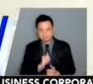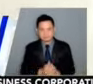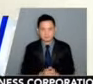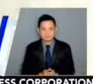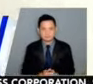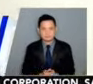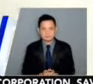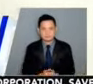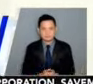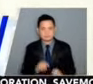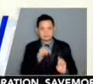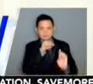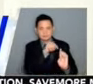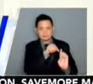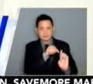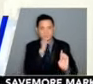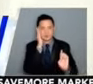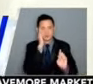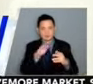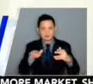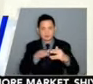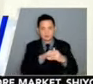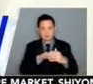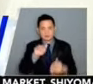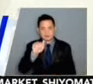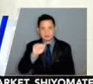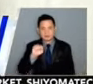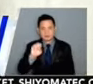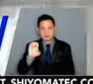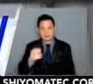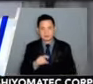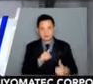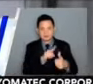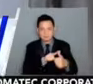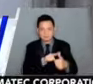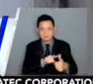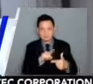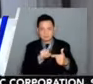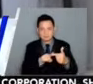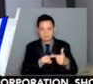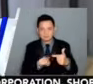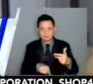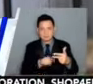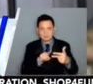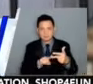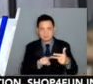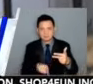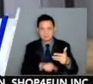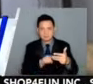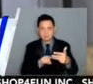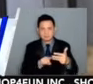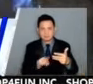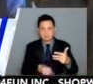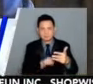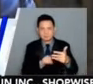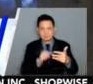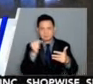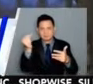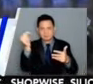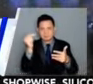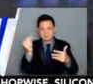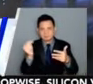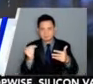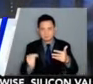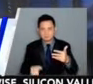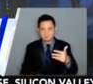sa patong-patong na reklamo ang suspect kabilang na ang alarm and scandal, paglabag sa Comprehensive Law on Firearms and Ammunition,